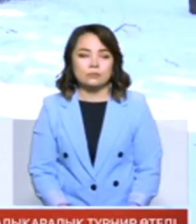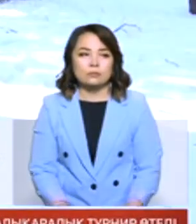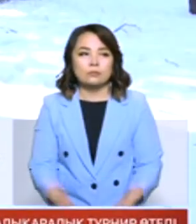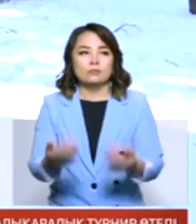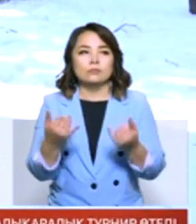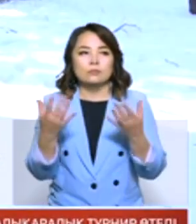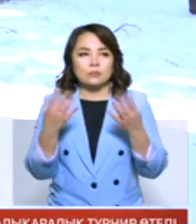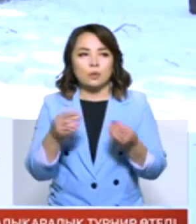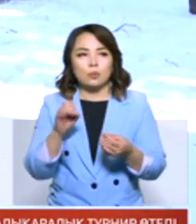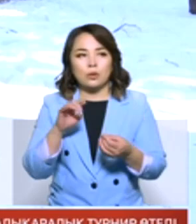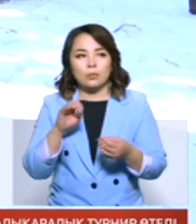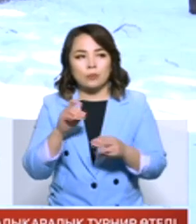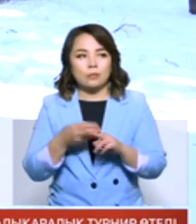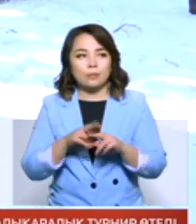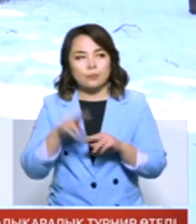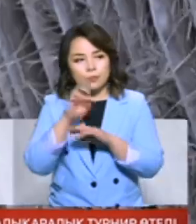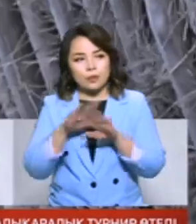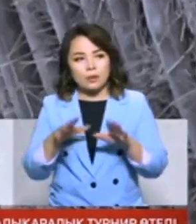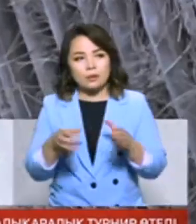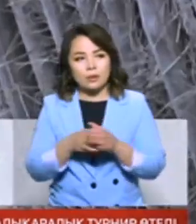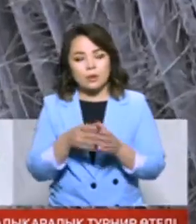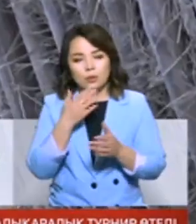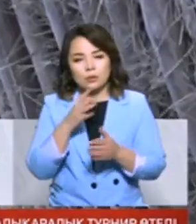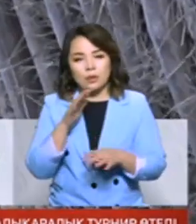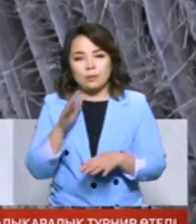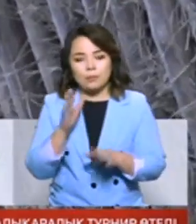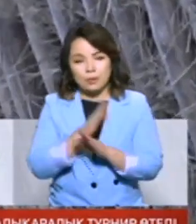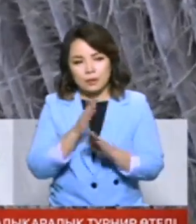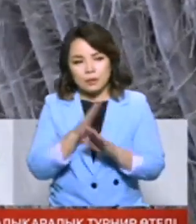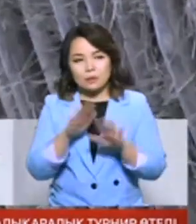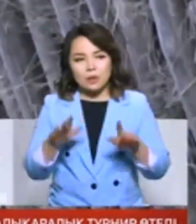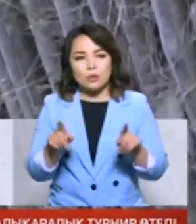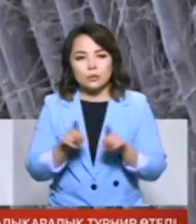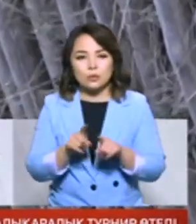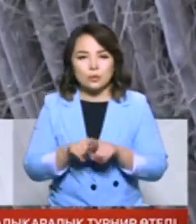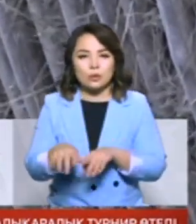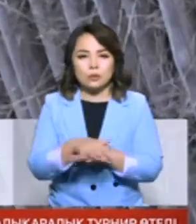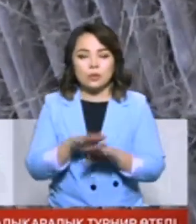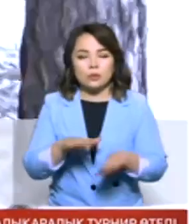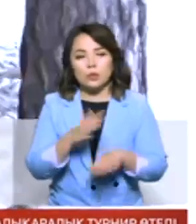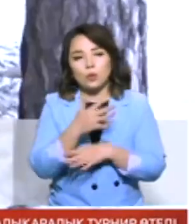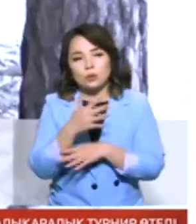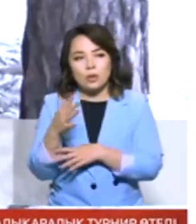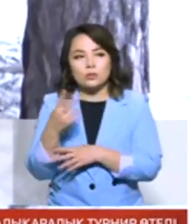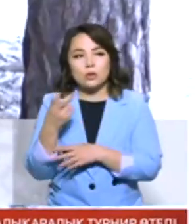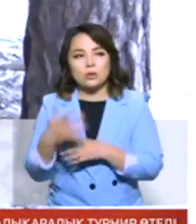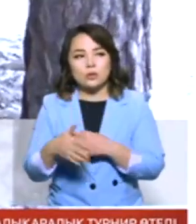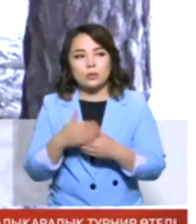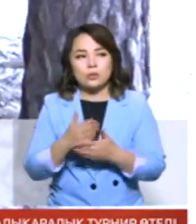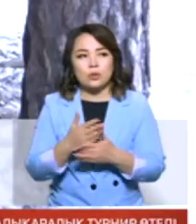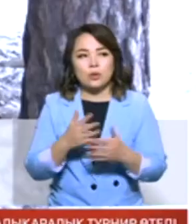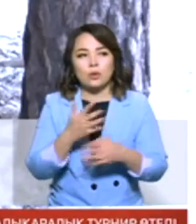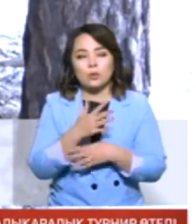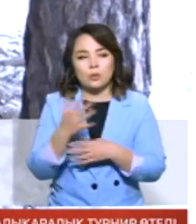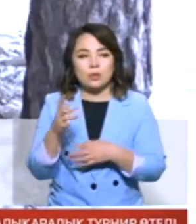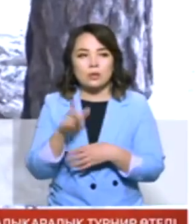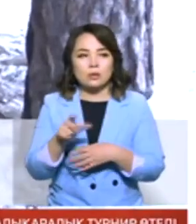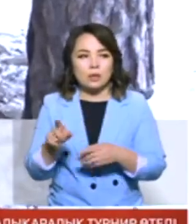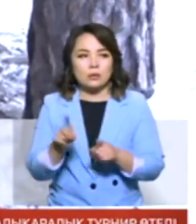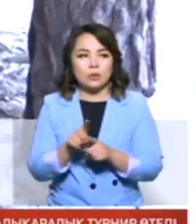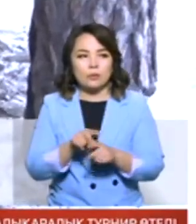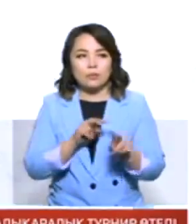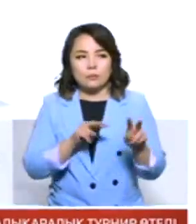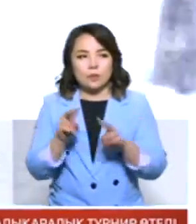Қазіргі таңда Бурабай мемлекеттік ұлттық табиғи паркіндегі орман алқабын қорғаумен 250-ге тарта орманшы айналысады.